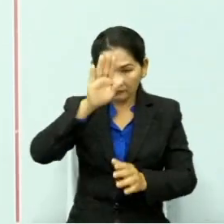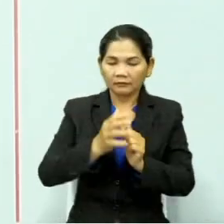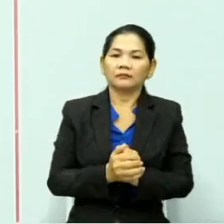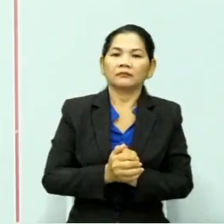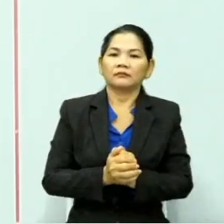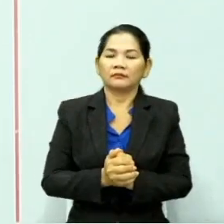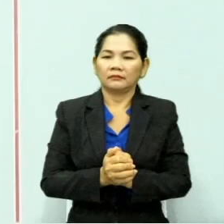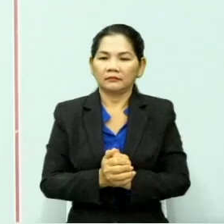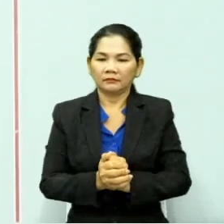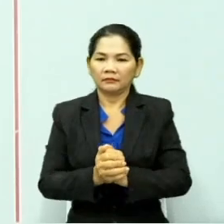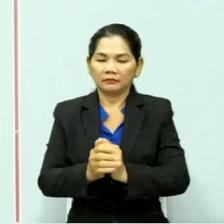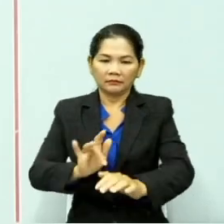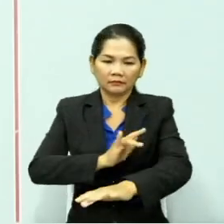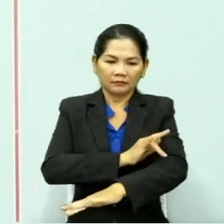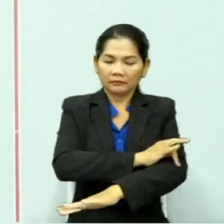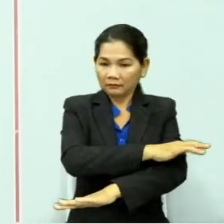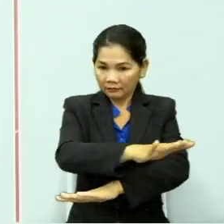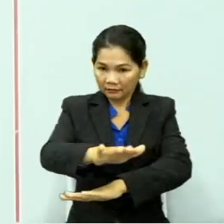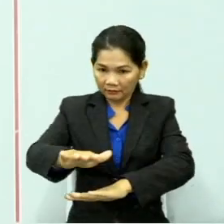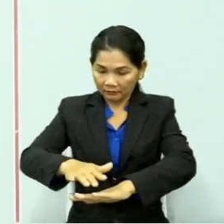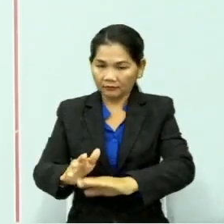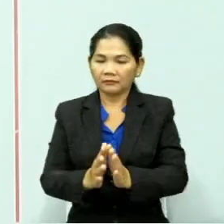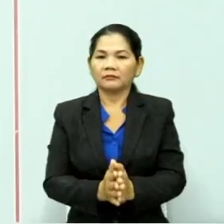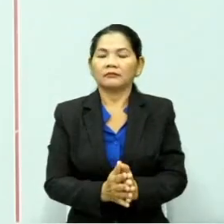bà rái sát sẵng